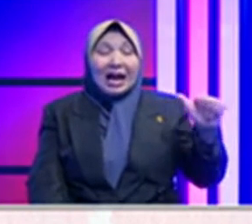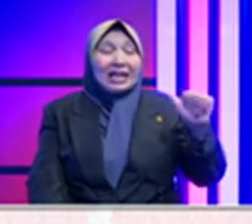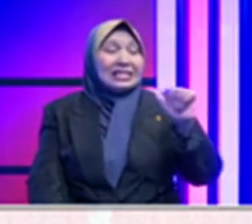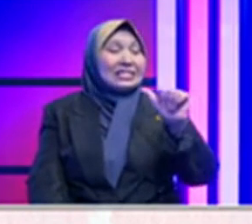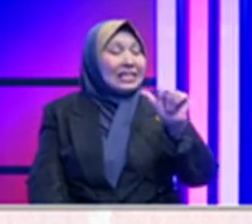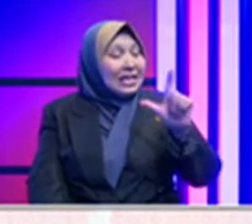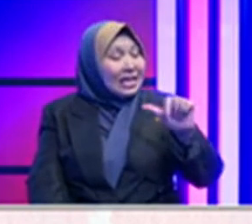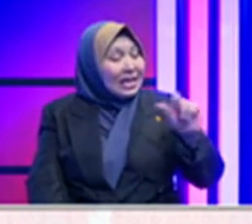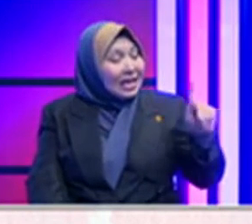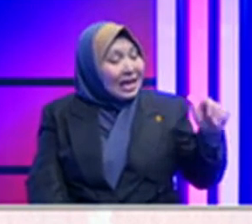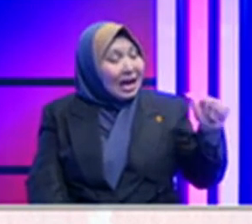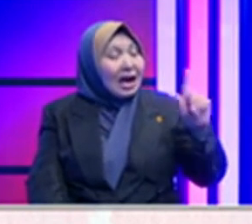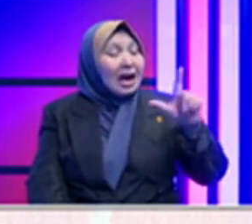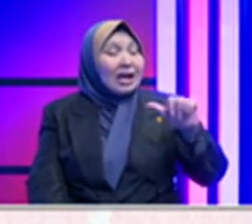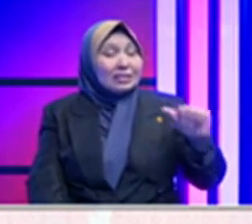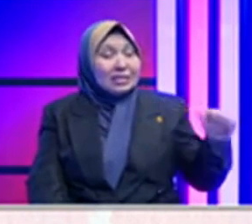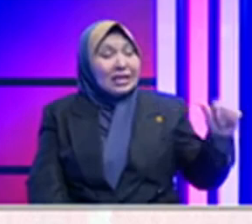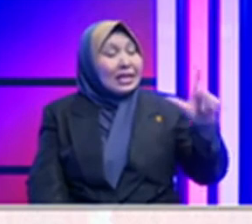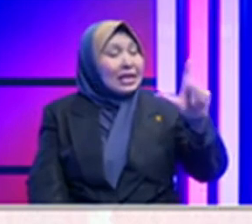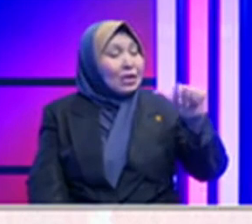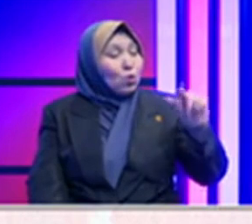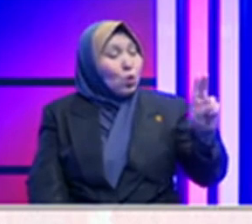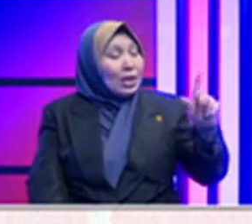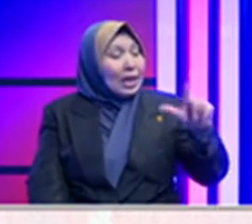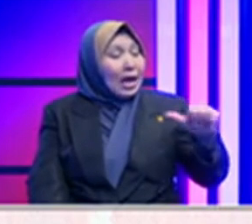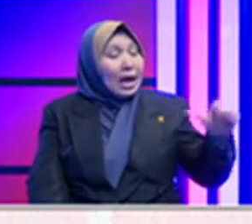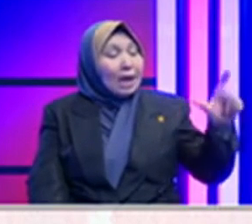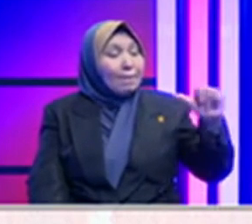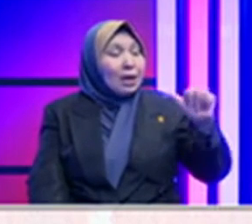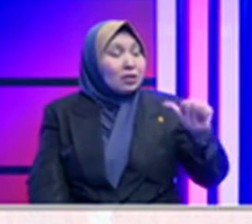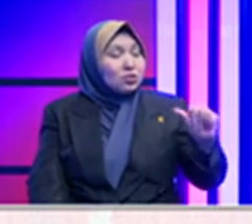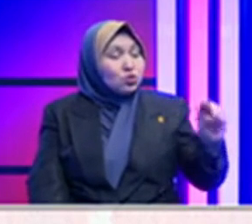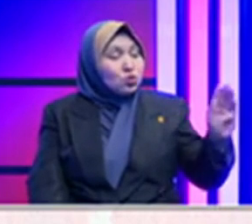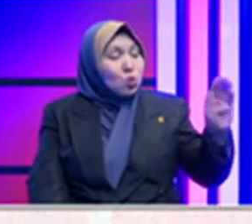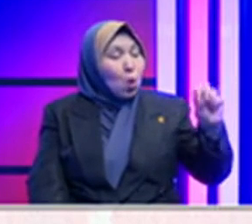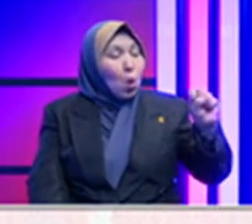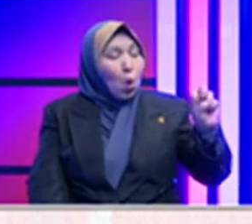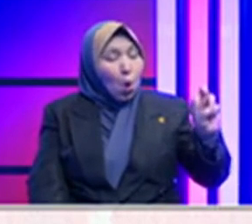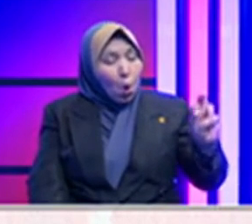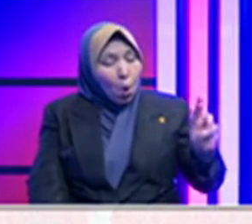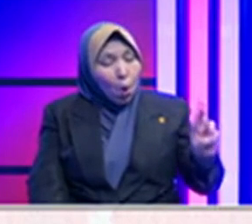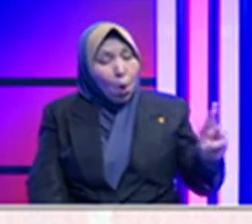ibro tayli Ulil abshar